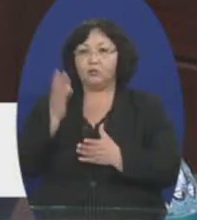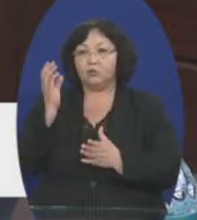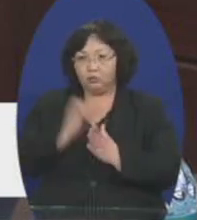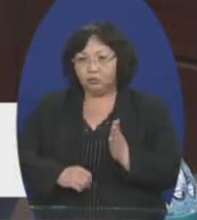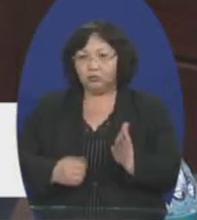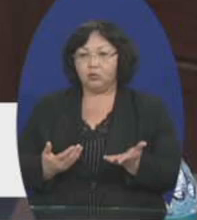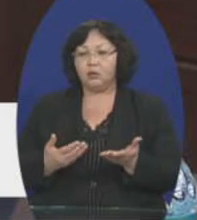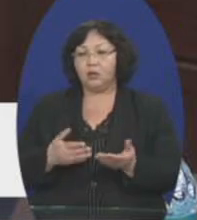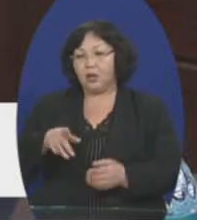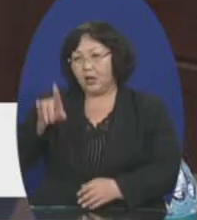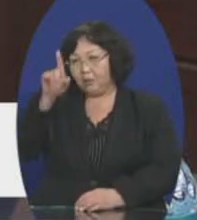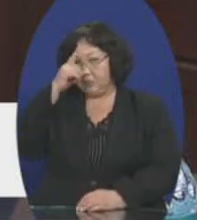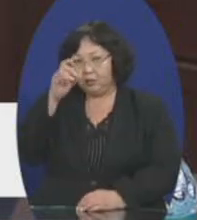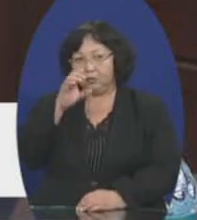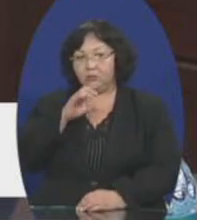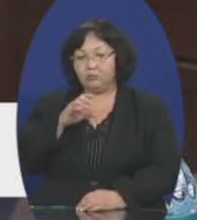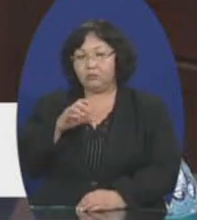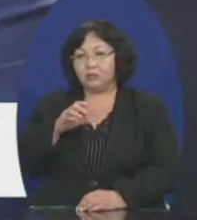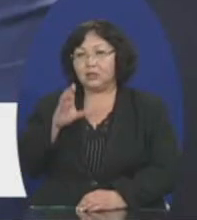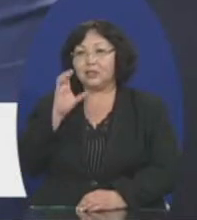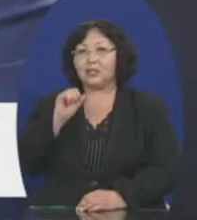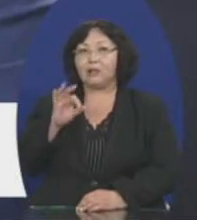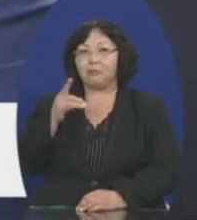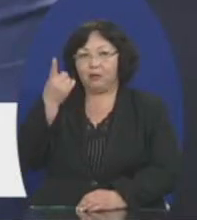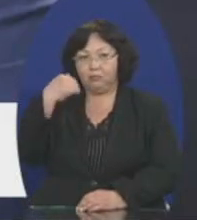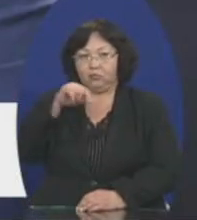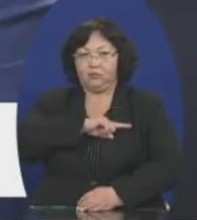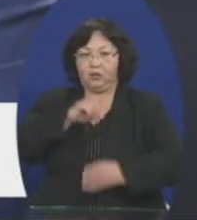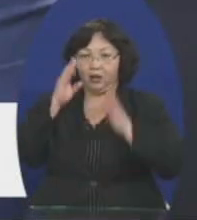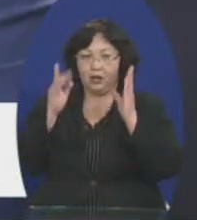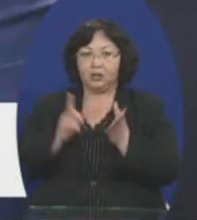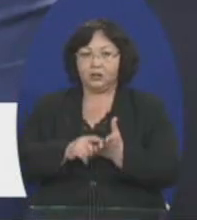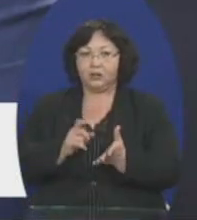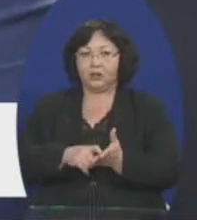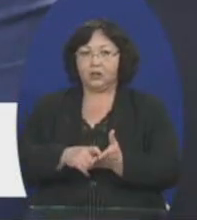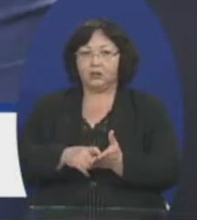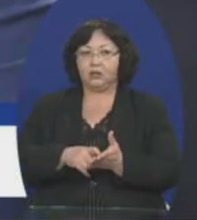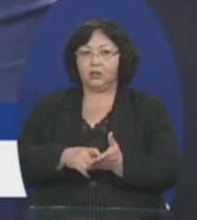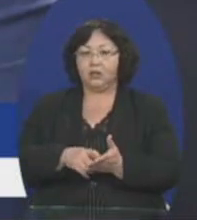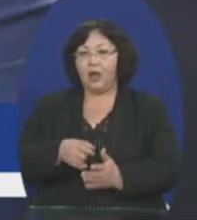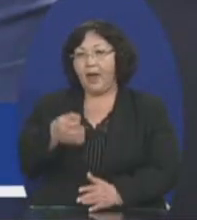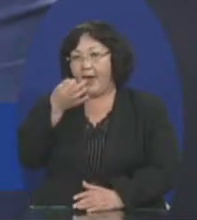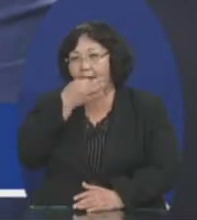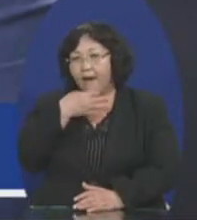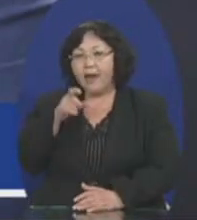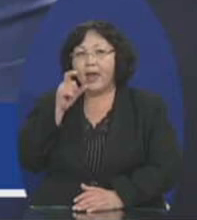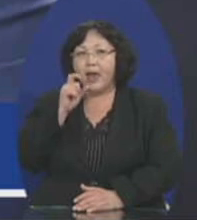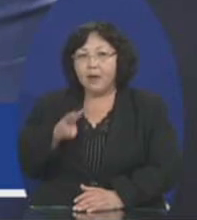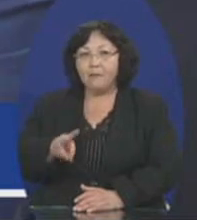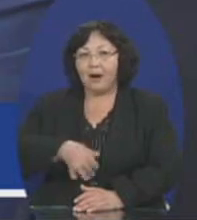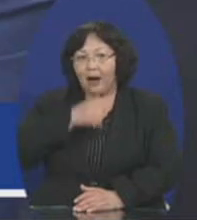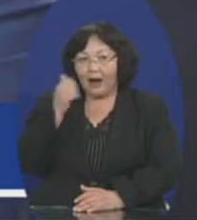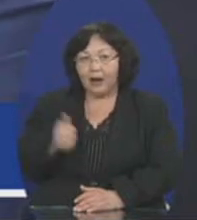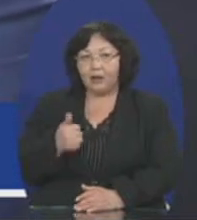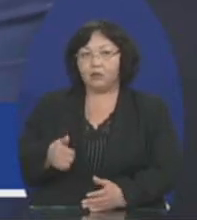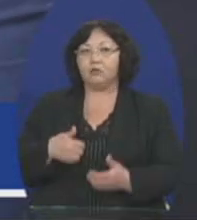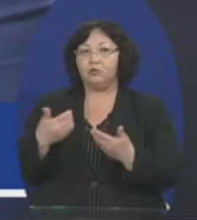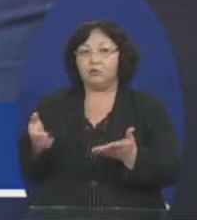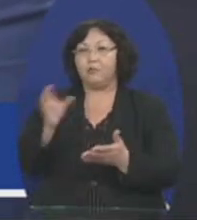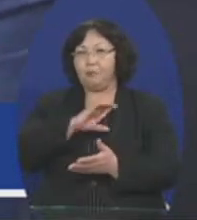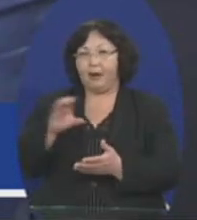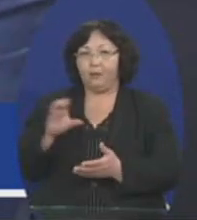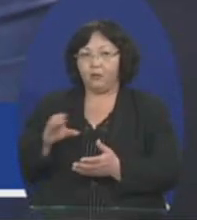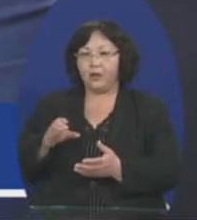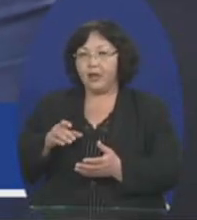эрүүл мэндийн салбарын нэг номын их ёстой ажил. Яг чил тэр жуулчин дундаа эмийн хангалттай нийлүүлэлтийн байгууллагууд дундаа ингээд